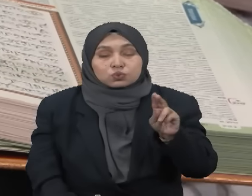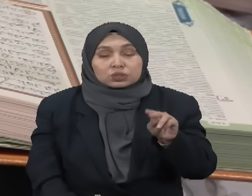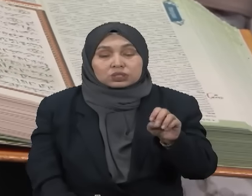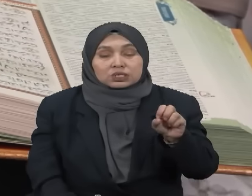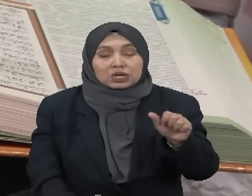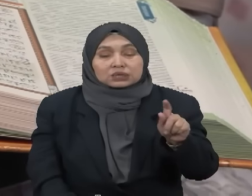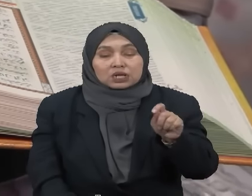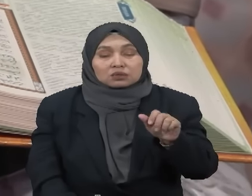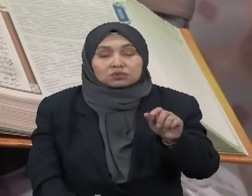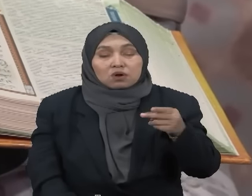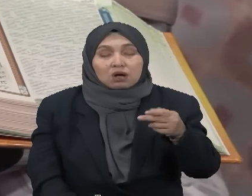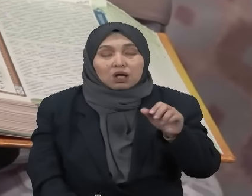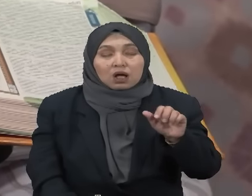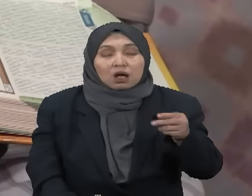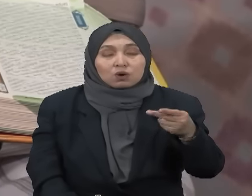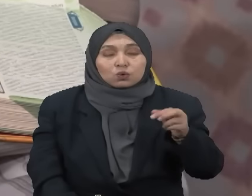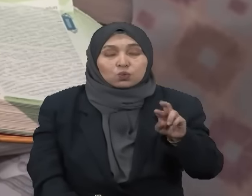unasun